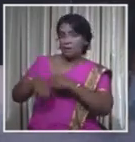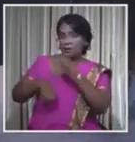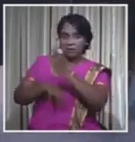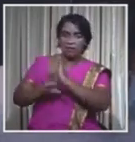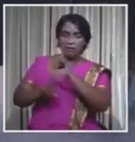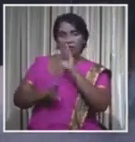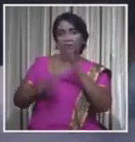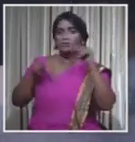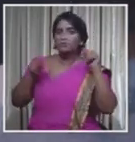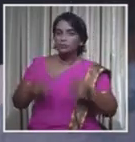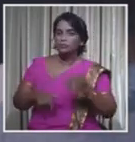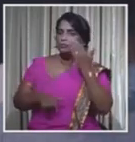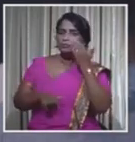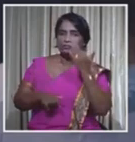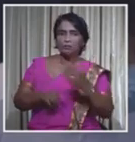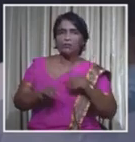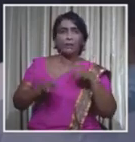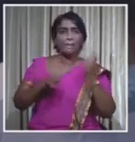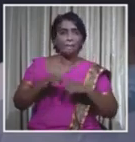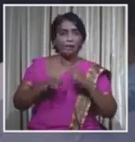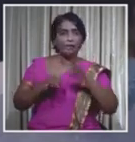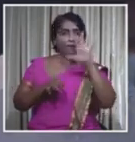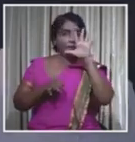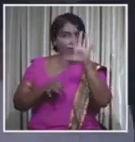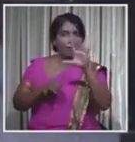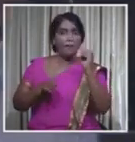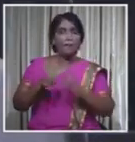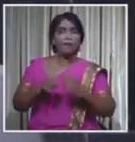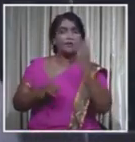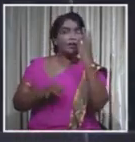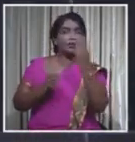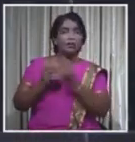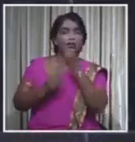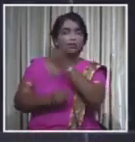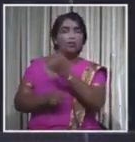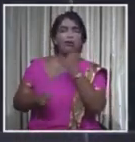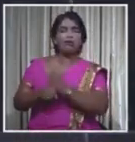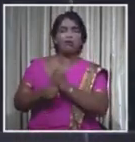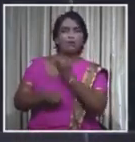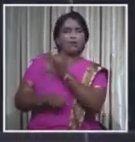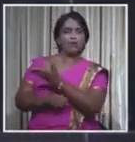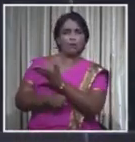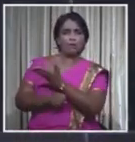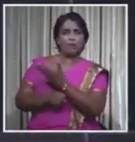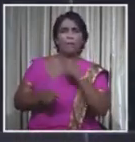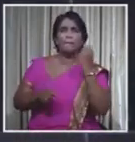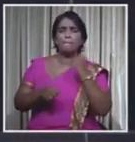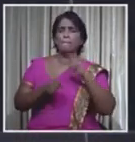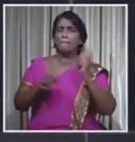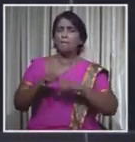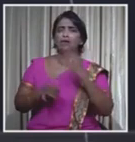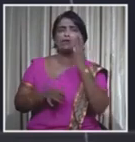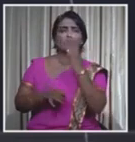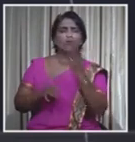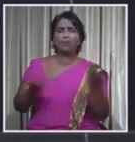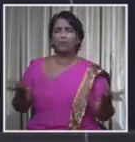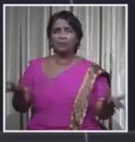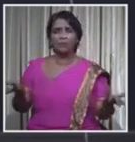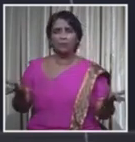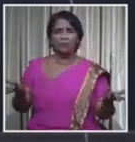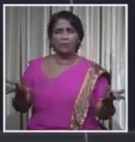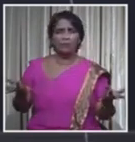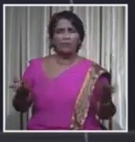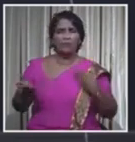දැන් අද බලපුවාම ප්‍රශ්න පහෙන් ප්‍රශ්න තුනක්ම දීලා තියෙන ආණ්ඩුවට. ප්‍රශ්න තුනක් ආණ්ඩුවට.